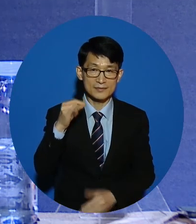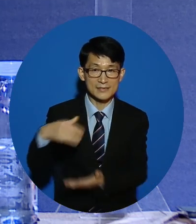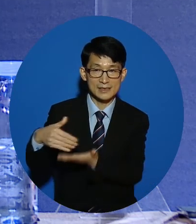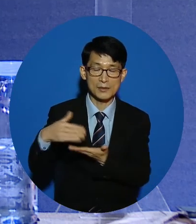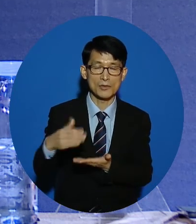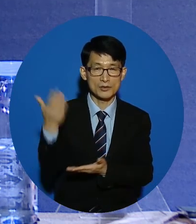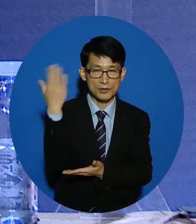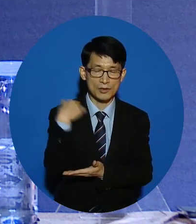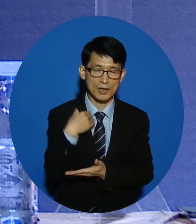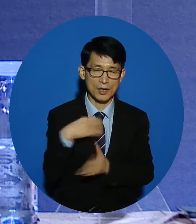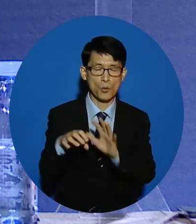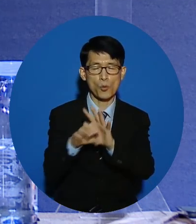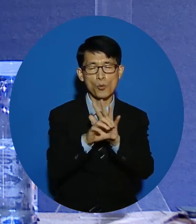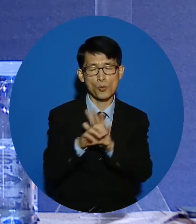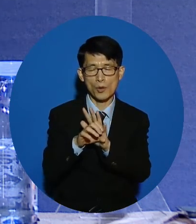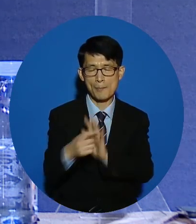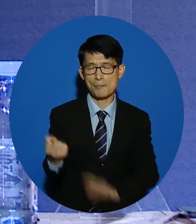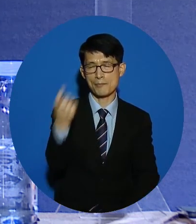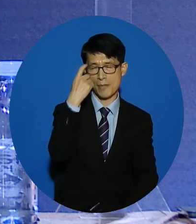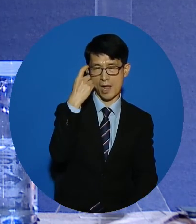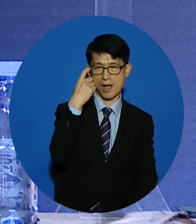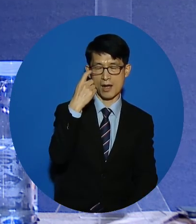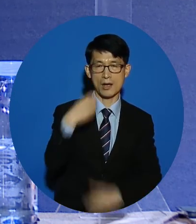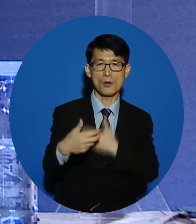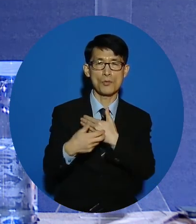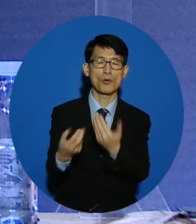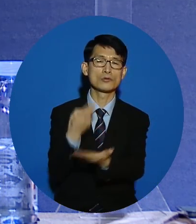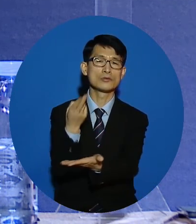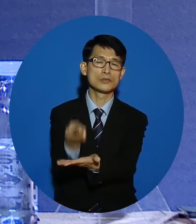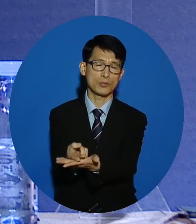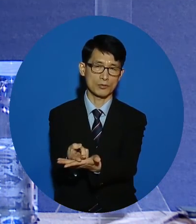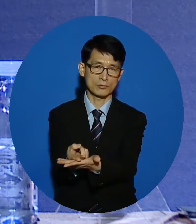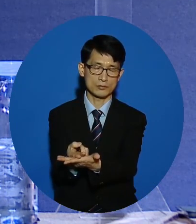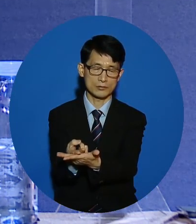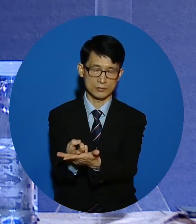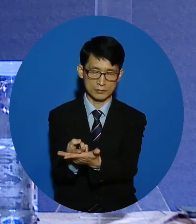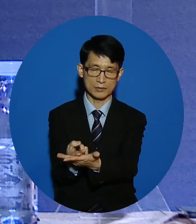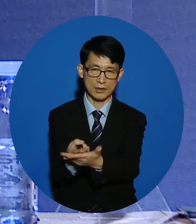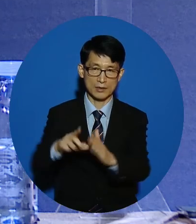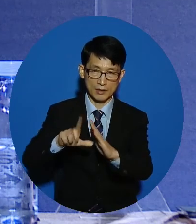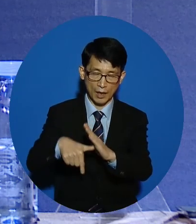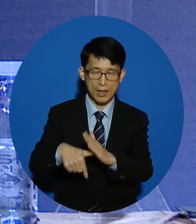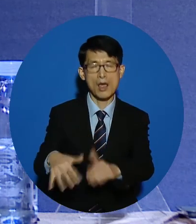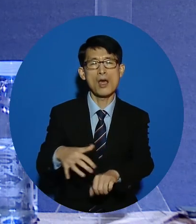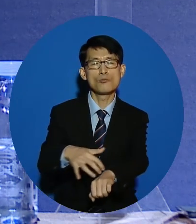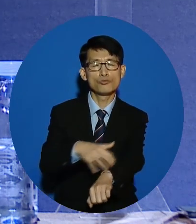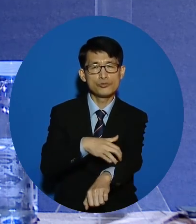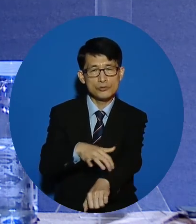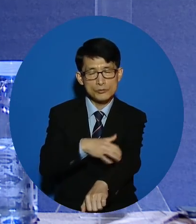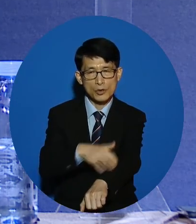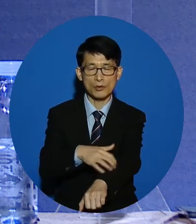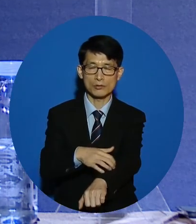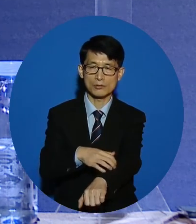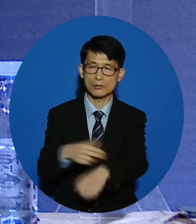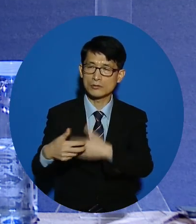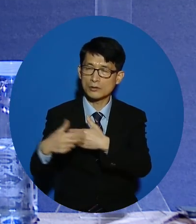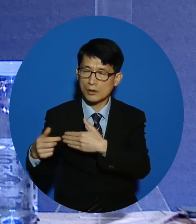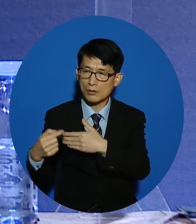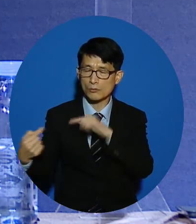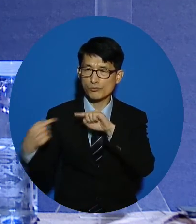코로나 확진하고 격리되고 치료받는 과정을 직접 겪으시면서 지금 이런 의료 체계